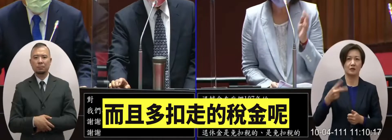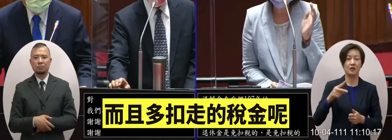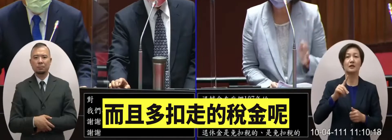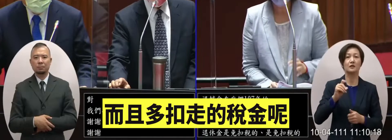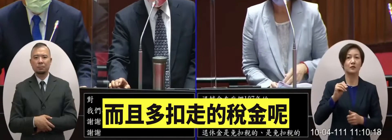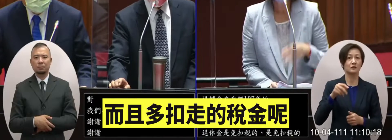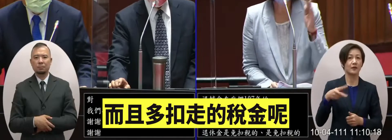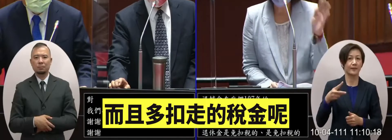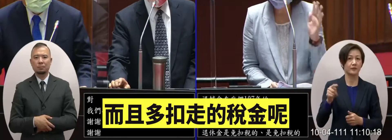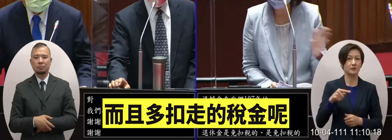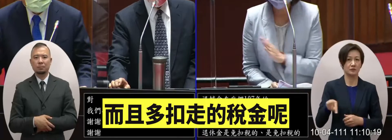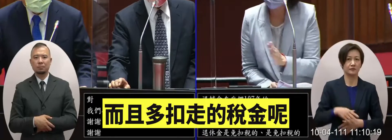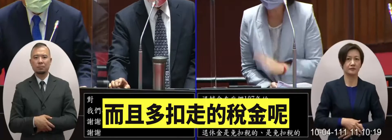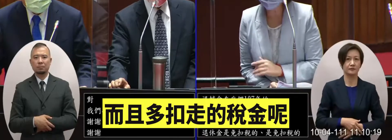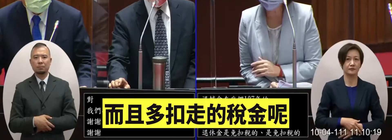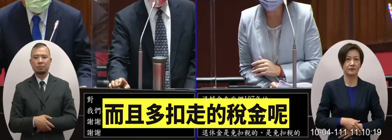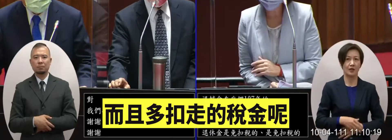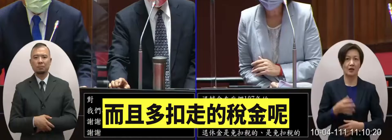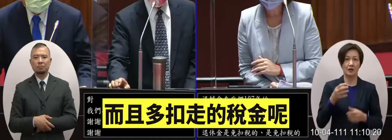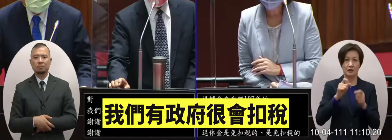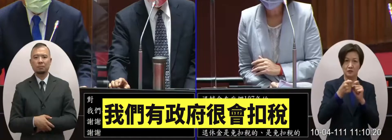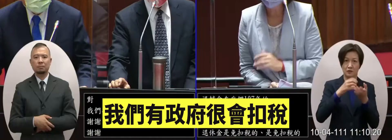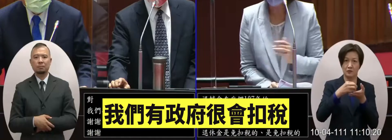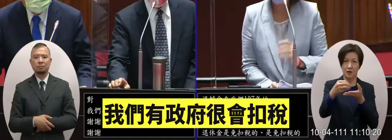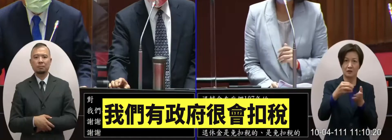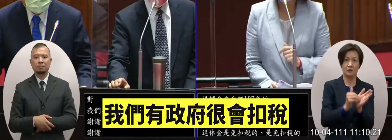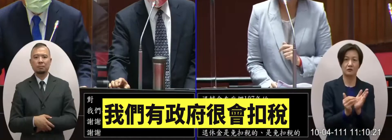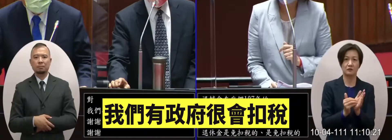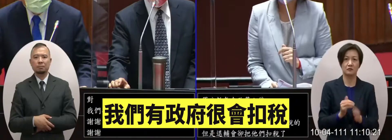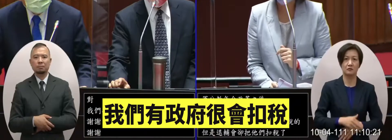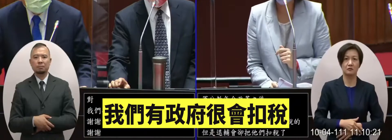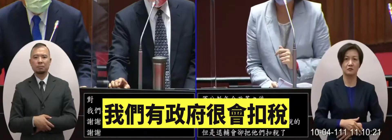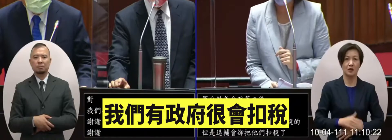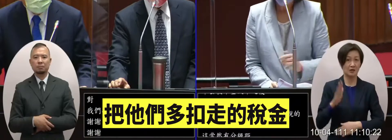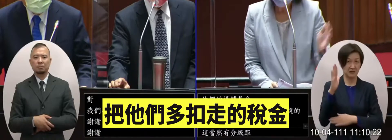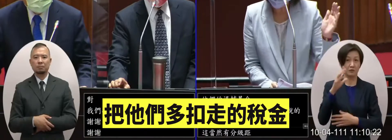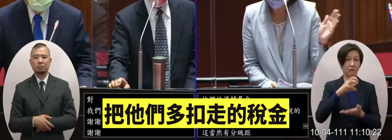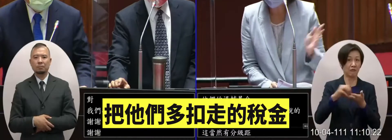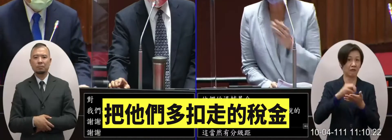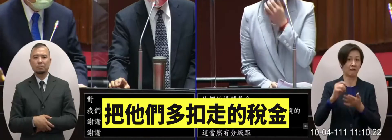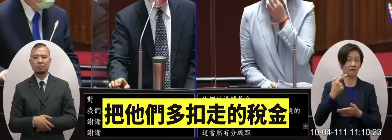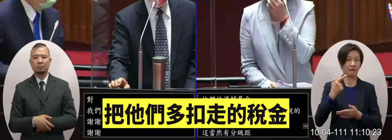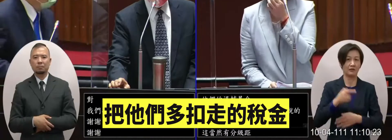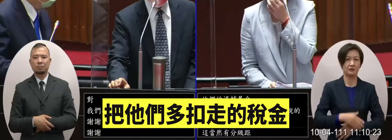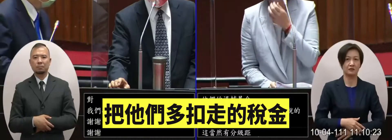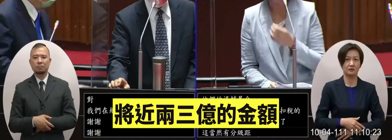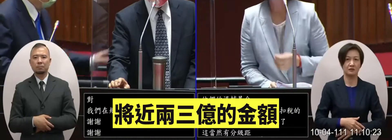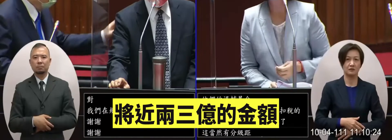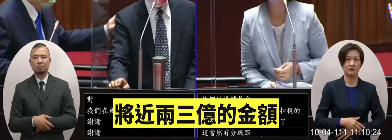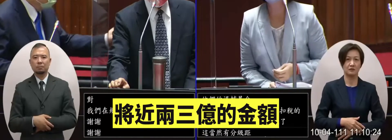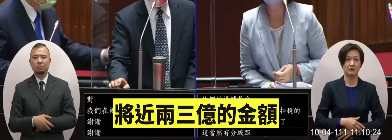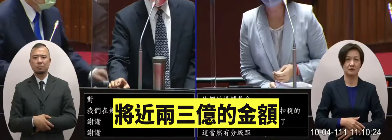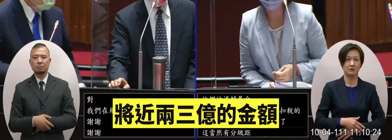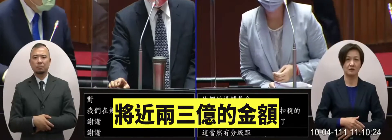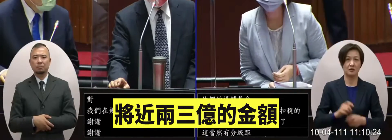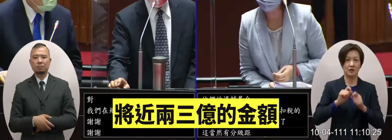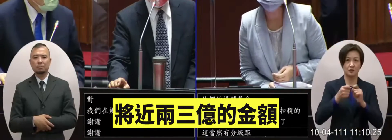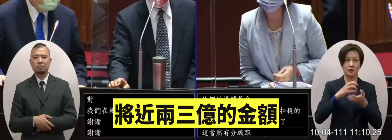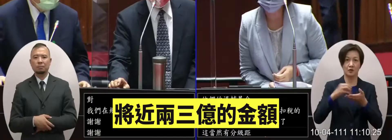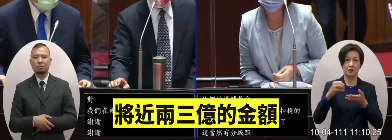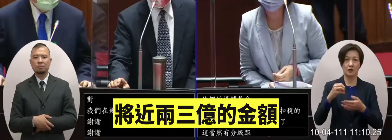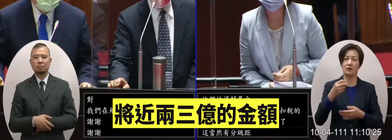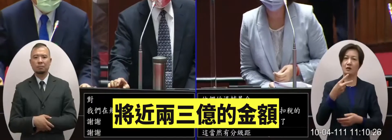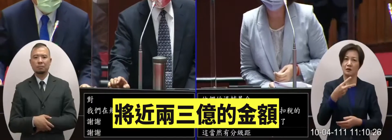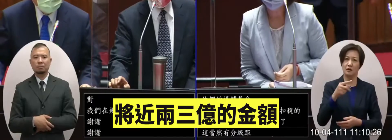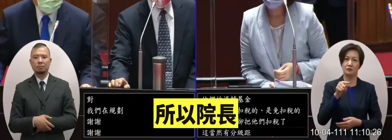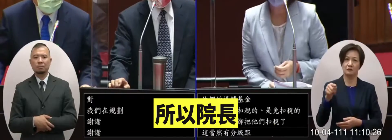12,000多人，而且多扣走的税金哦，我们有政府很会扣税哦，把他们多扣走的税金将近